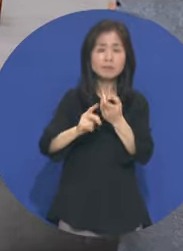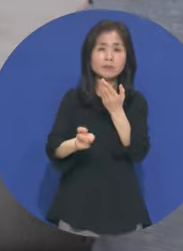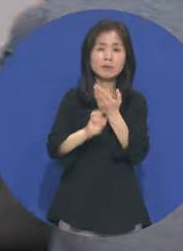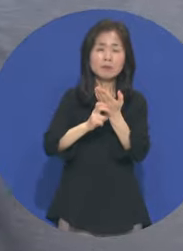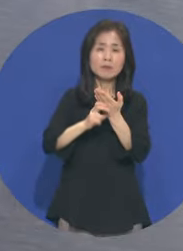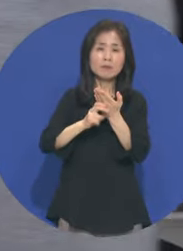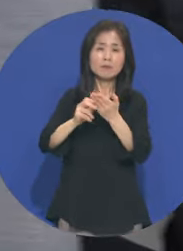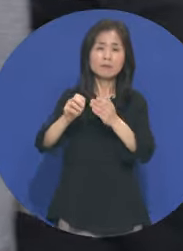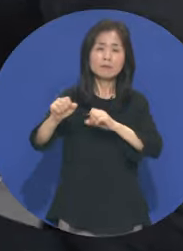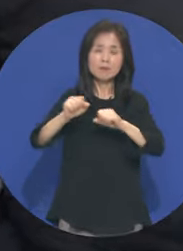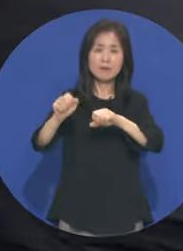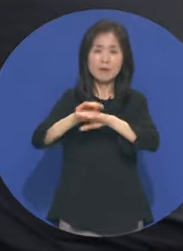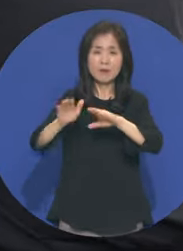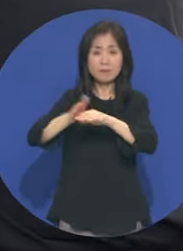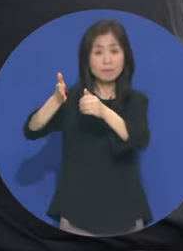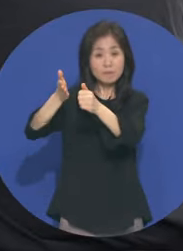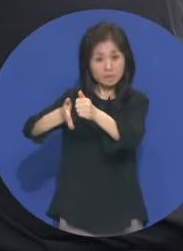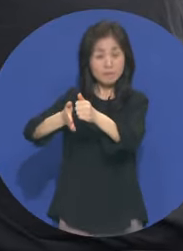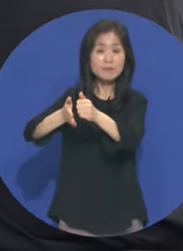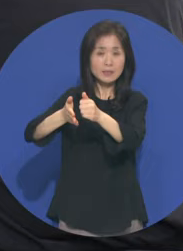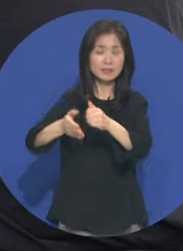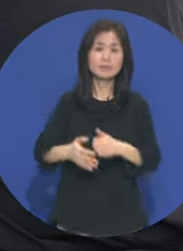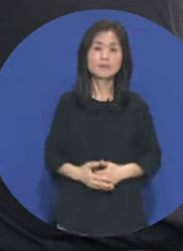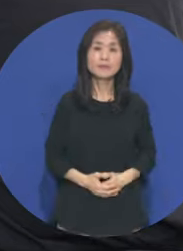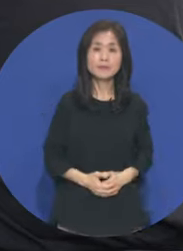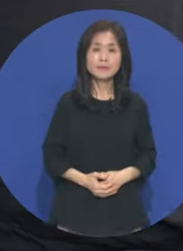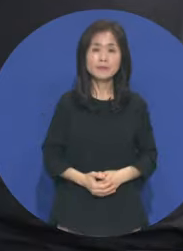불법 행위에 대응해 줄 것을 요청했습니다